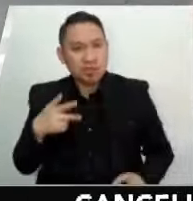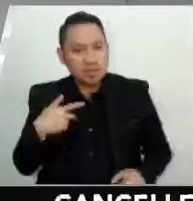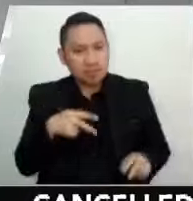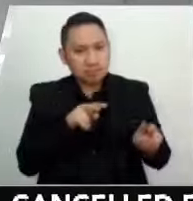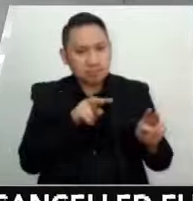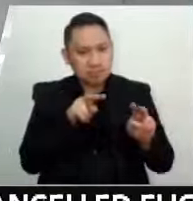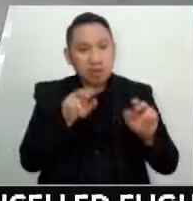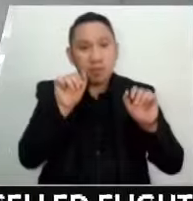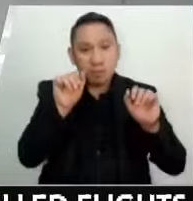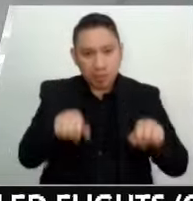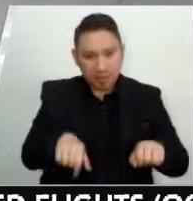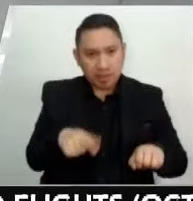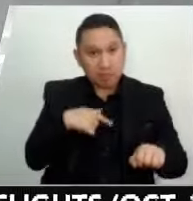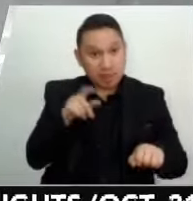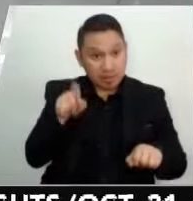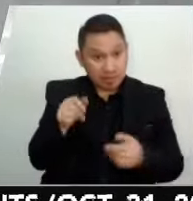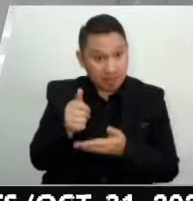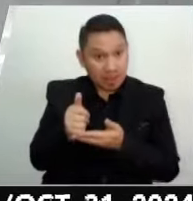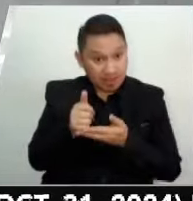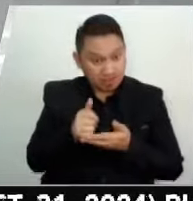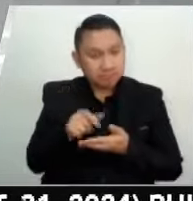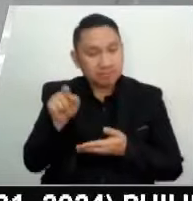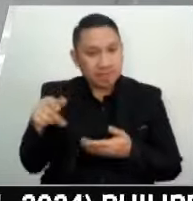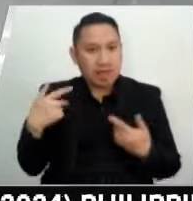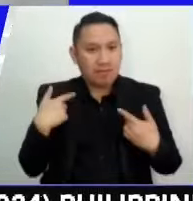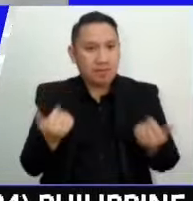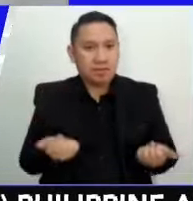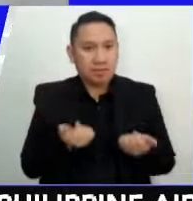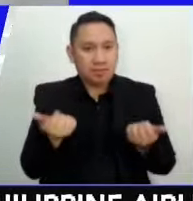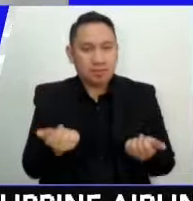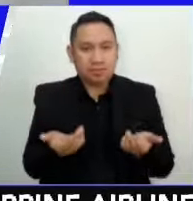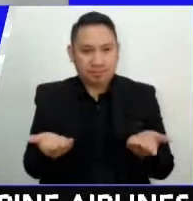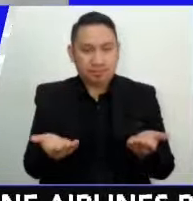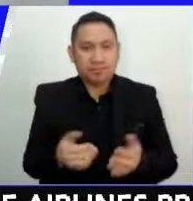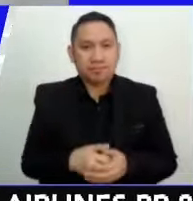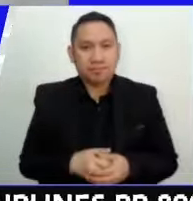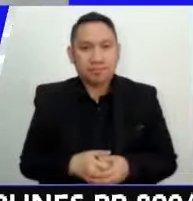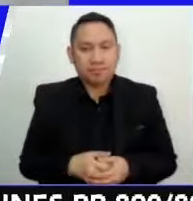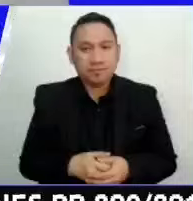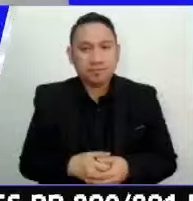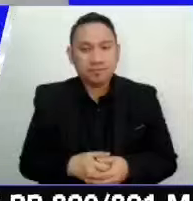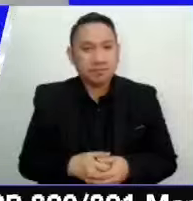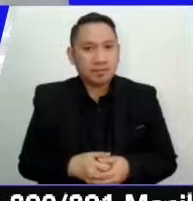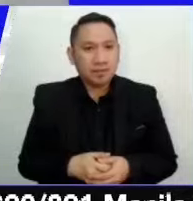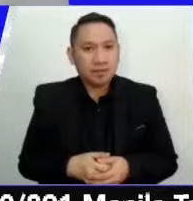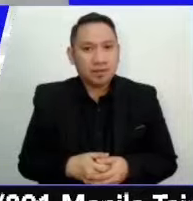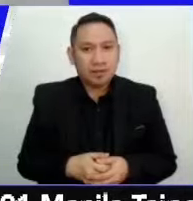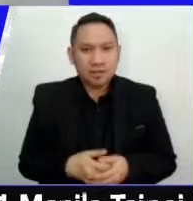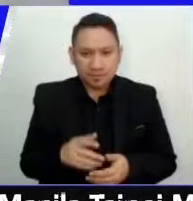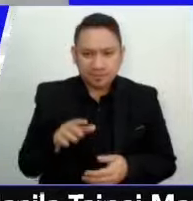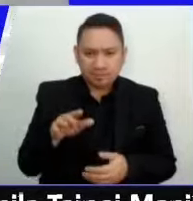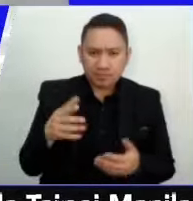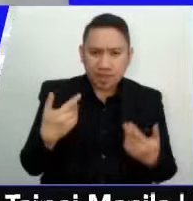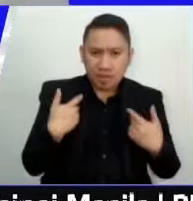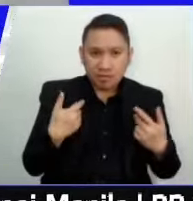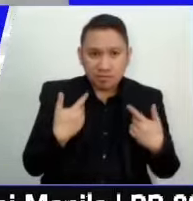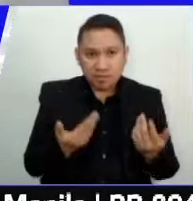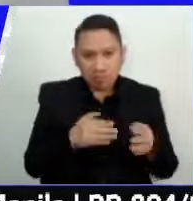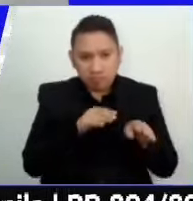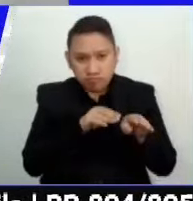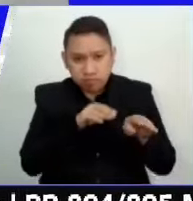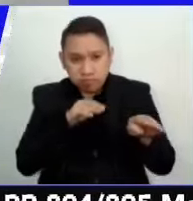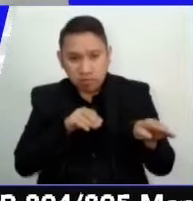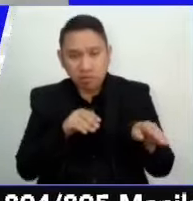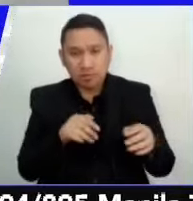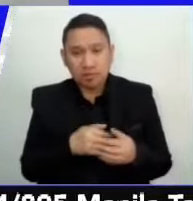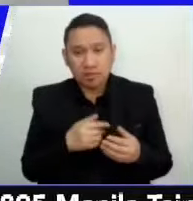Yung muna ilitas mula rito sa Cubao, balik sa Ivan. James, nakikita na ba natin na nagdudulot ng pagbigat sa dali ng trapiko yung mga provincial